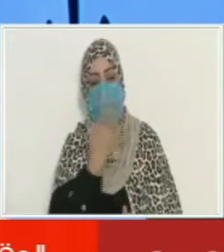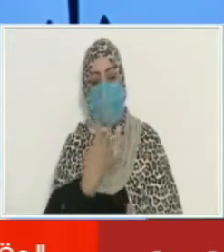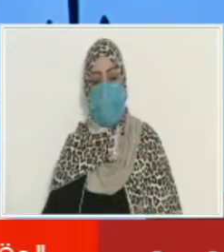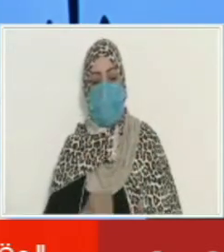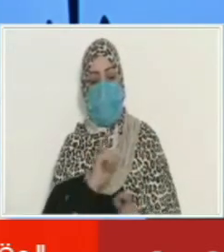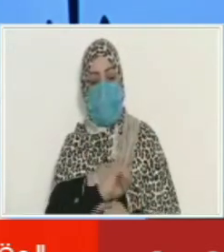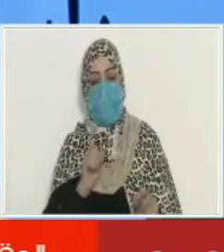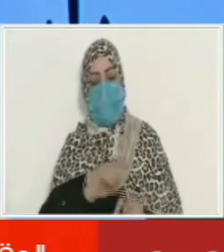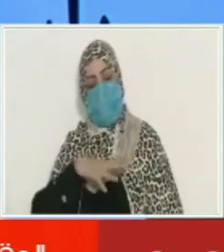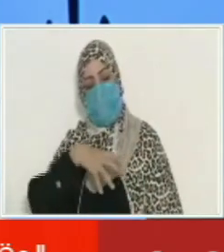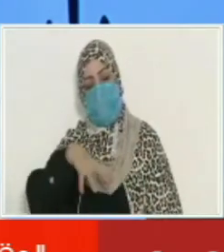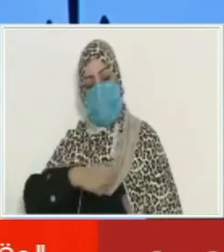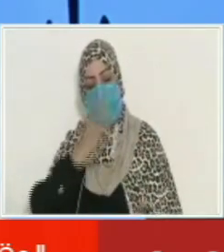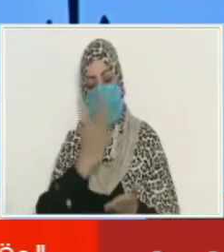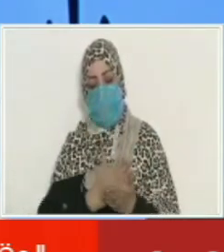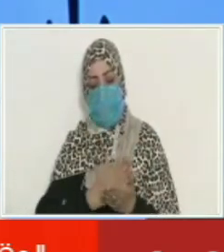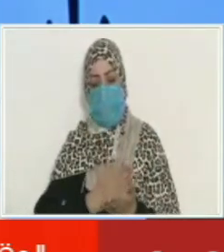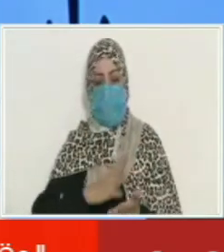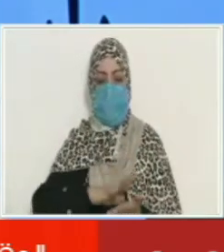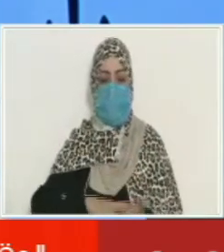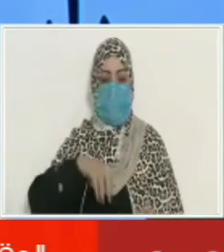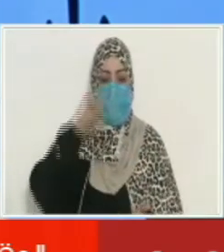دون الإناث والله أعلم.